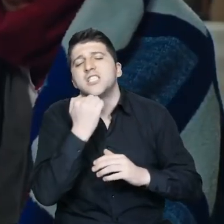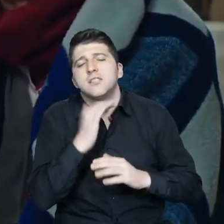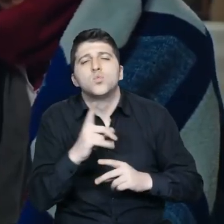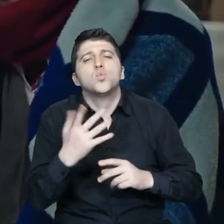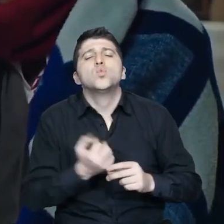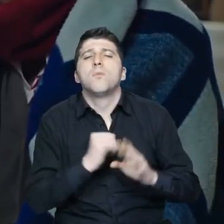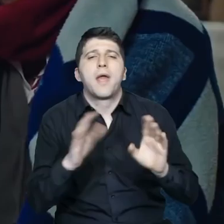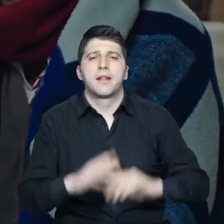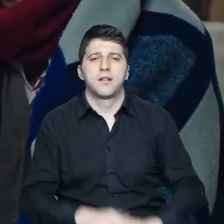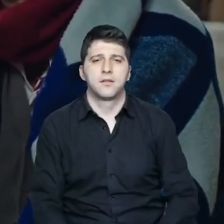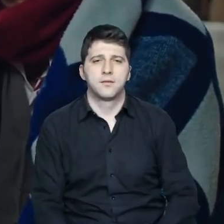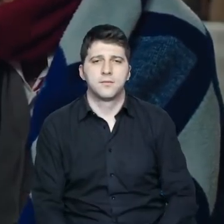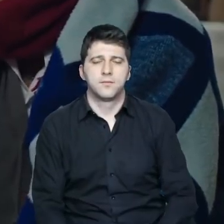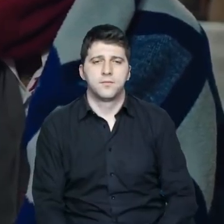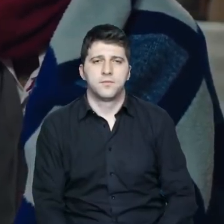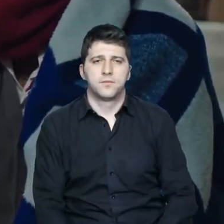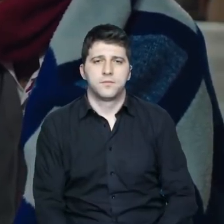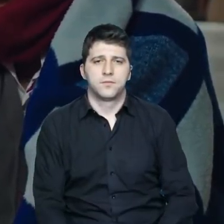üzmeyin kendinizi.